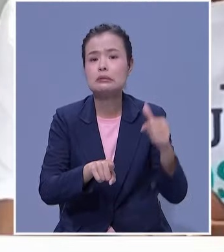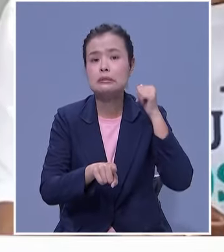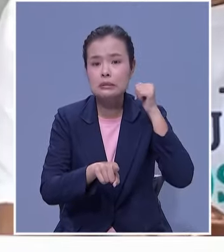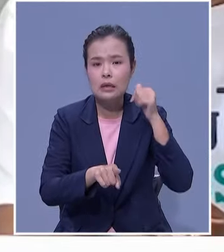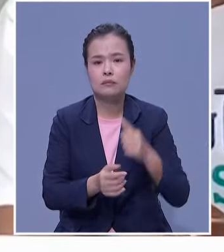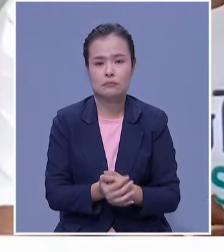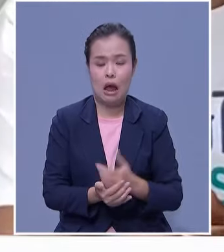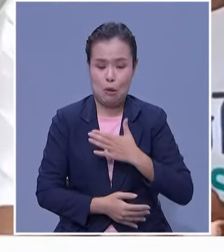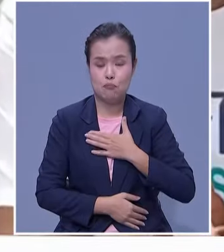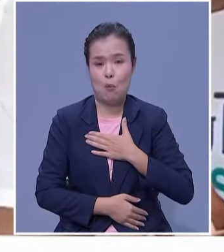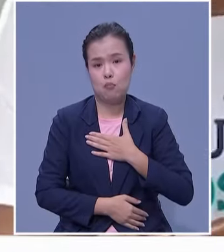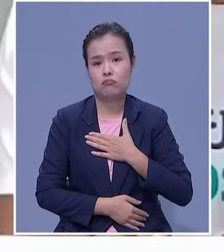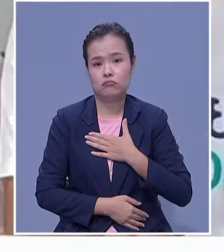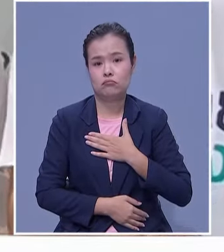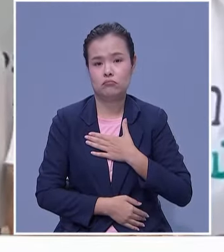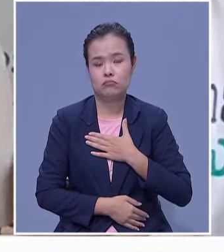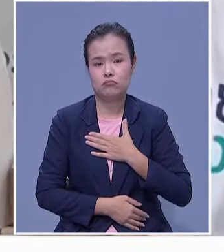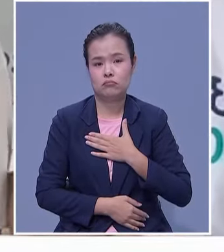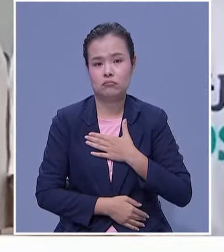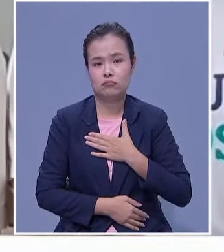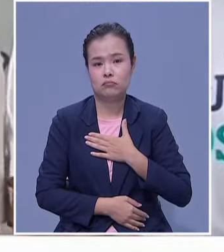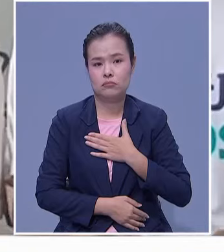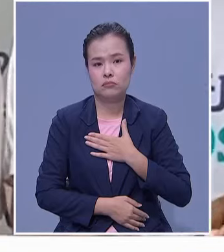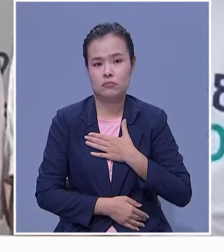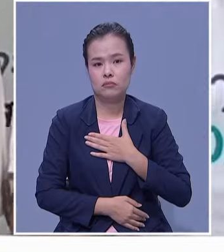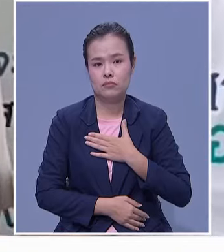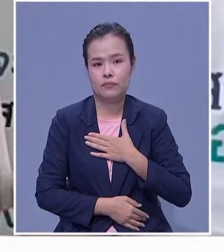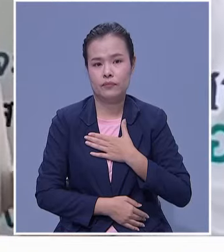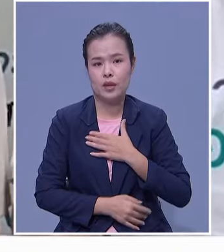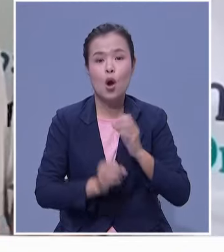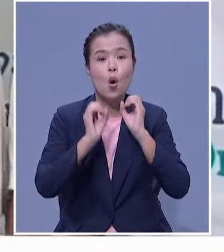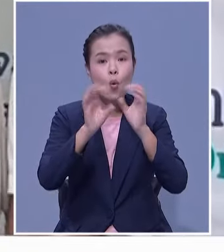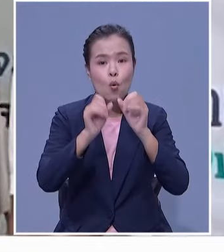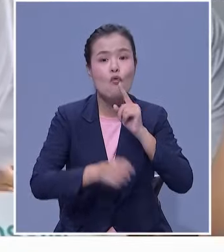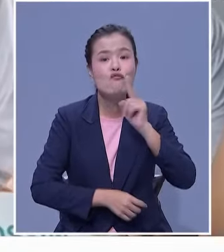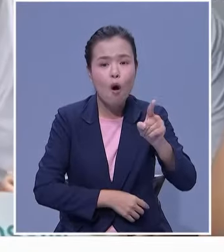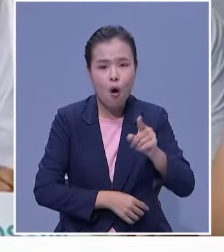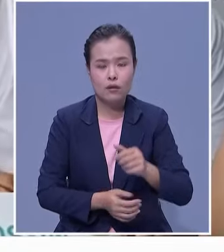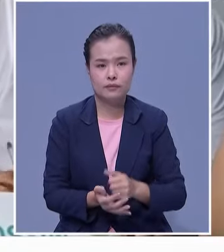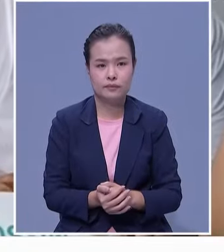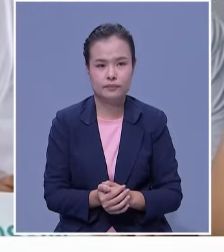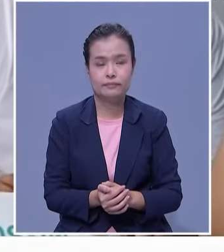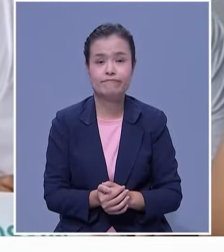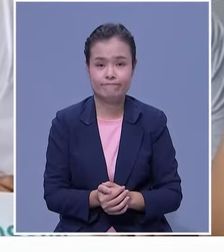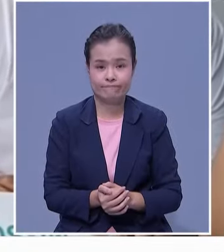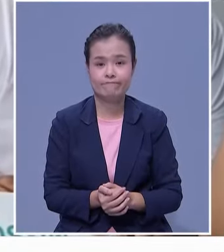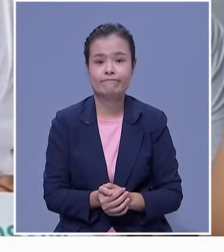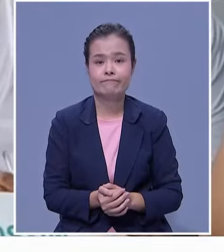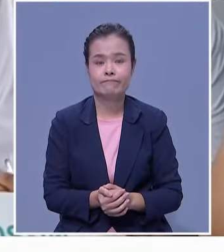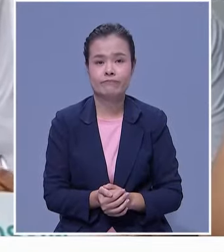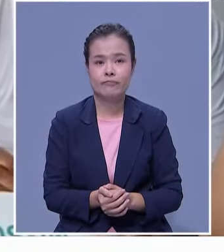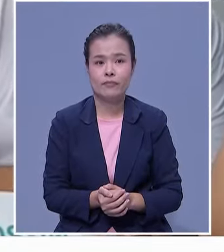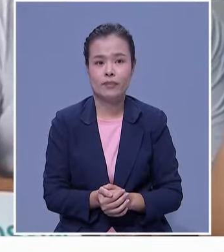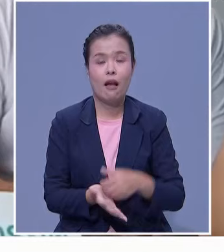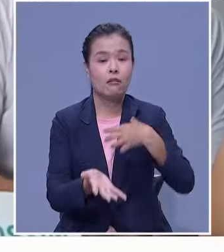มว่าให้ผมไปไต่ตามจากครูที่ใช้ไปฟ้องร้องเอา ก็มาคุยก ันล่าสุดคุณเอกภพเหลืองประเสริฐก็เ